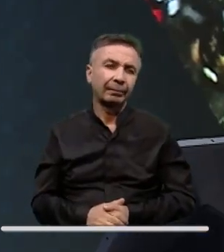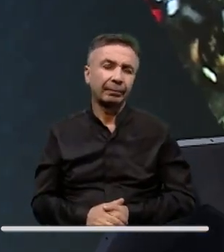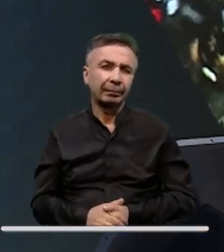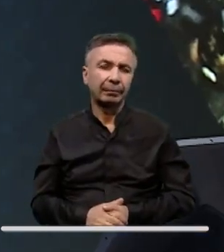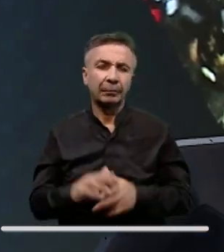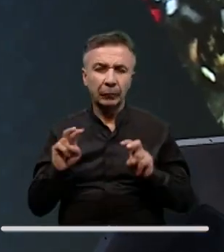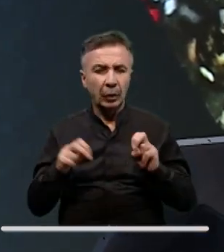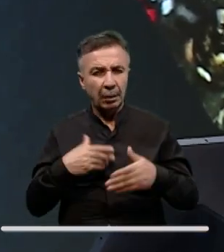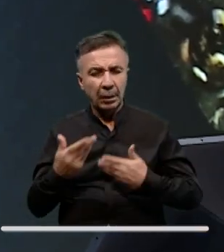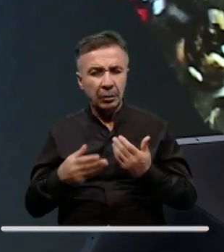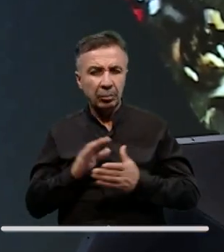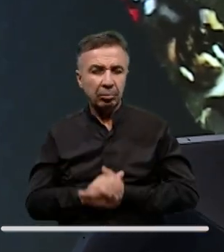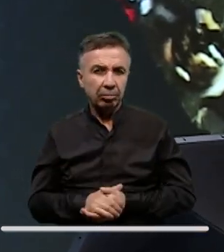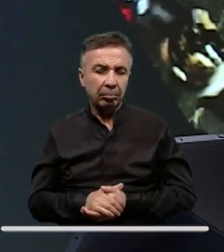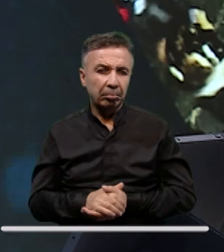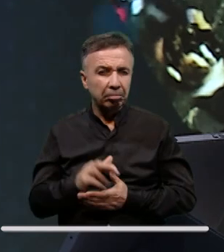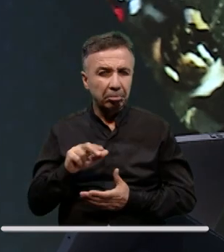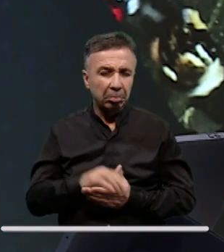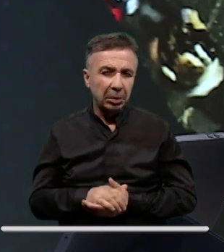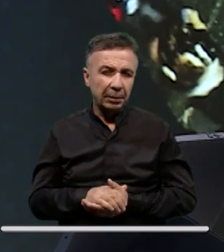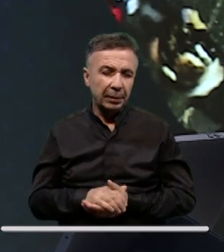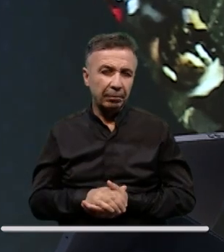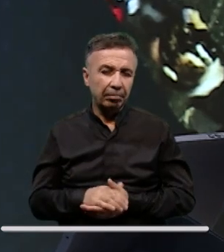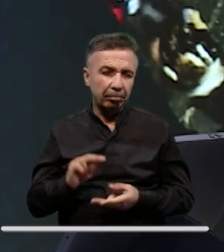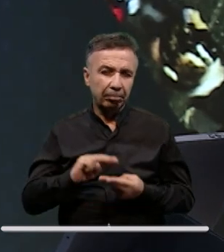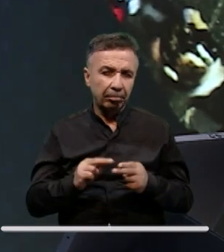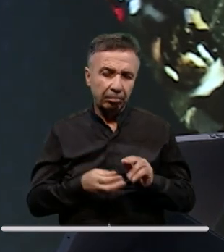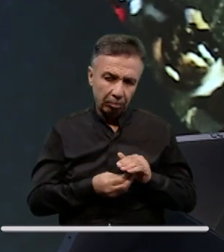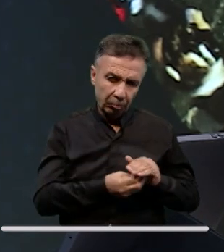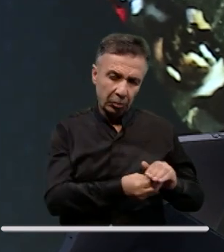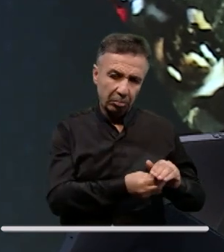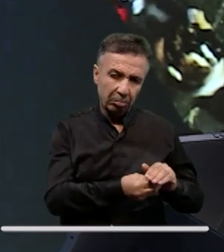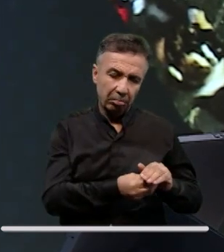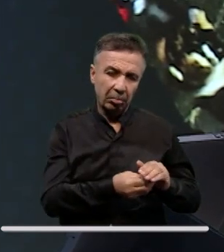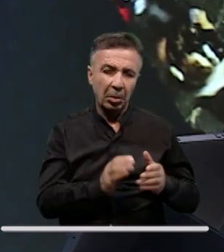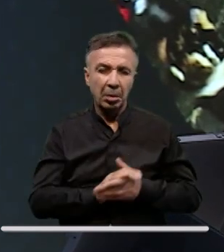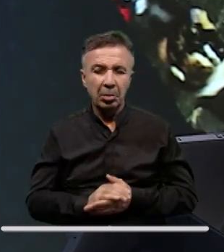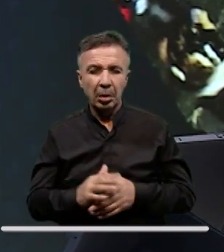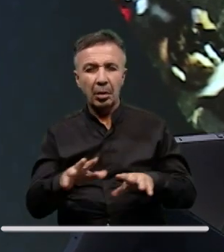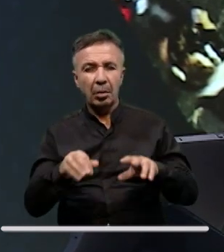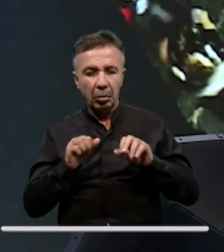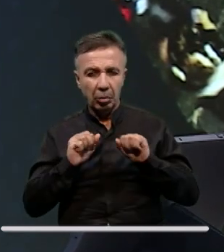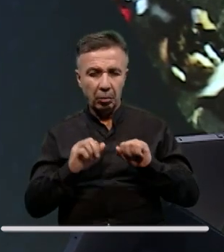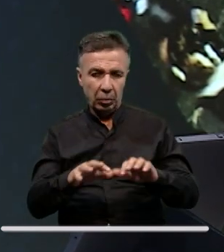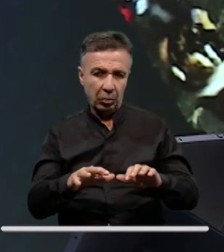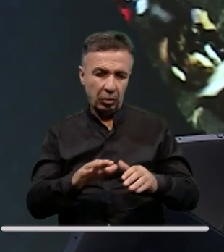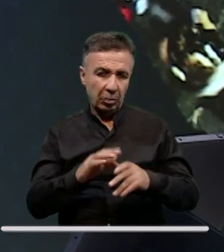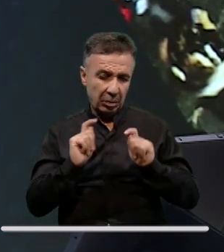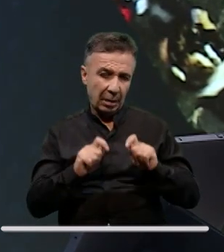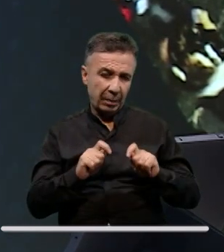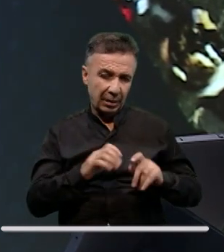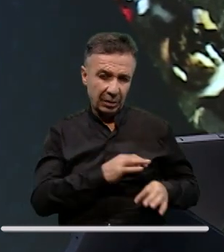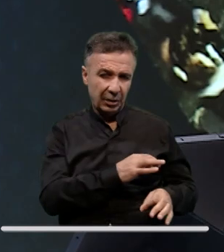dikkat çekmek istiyorum Bu tarz saçmalıkların Tabiri caizse hani böyle üfürükçülerin işte